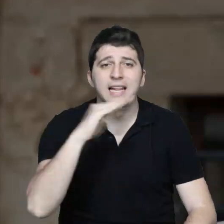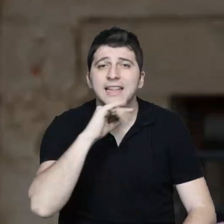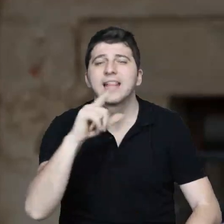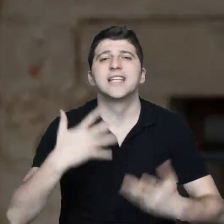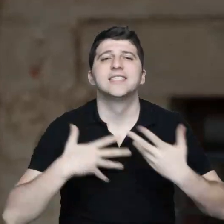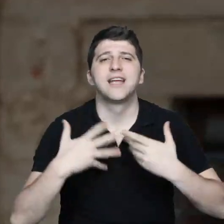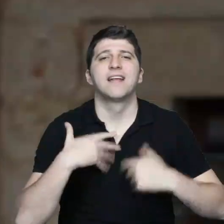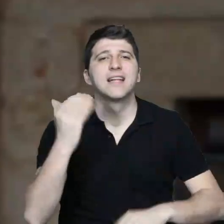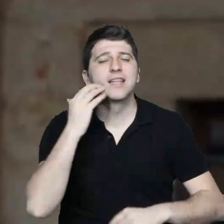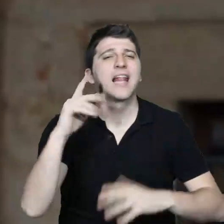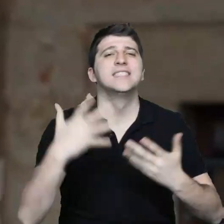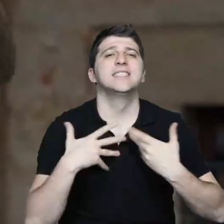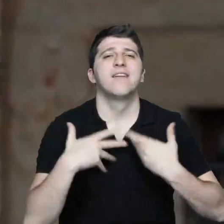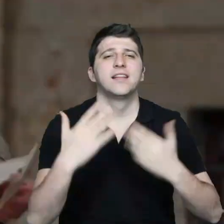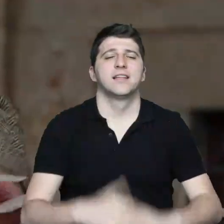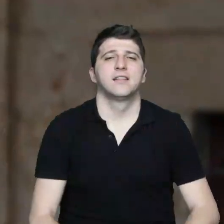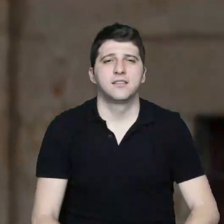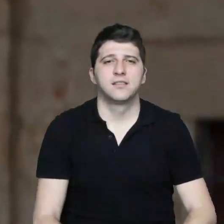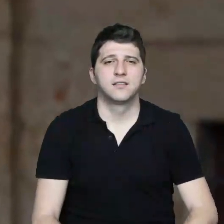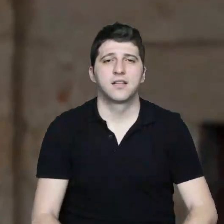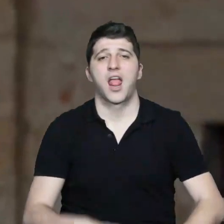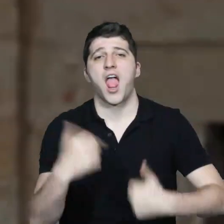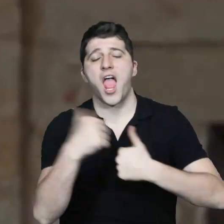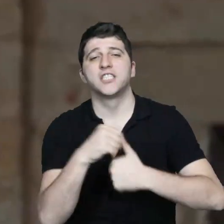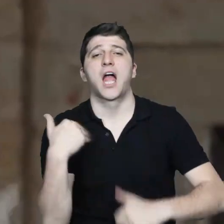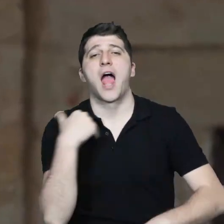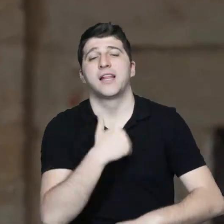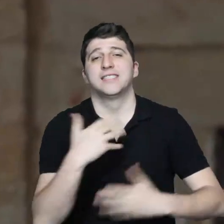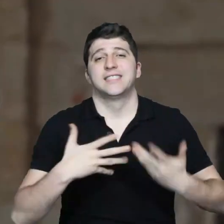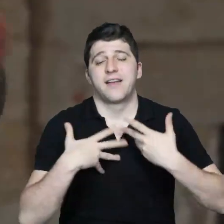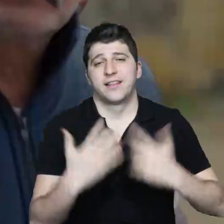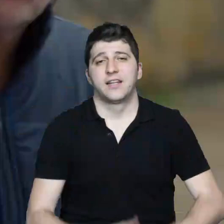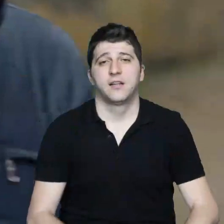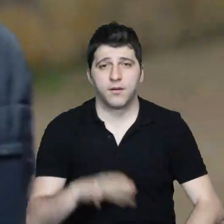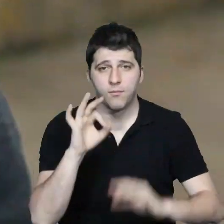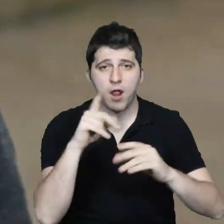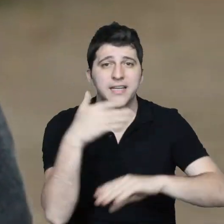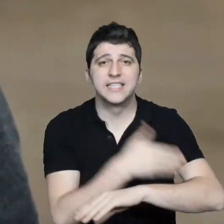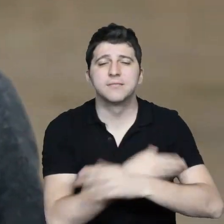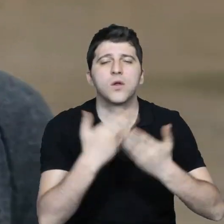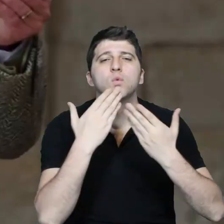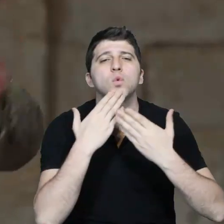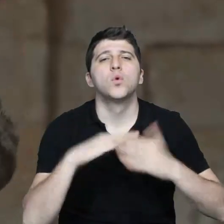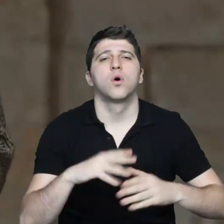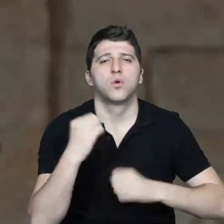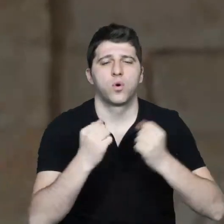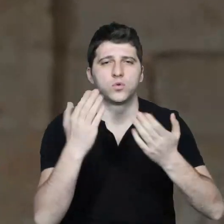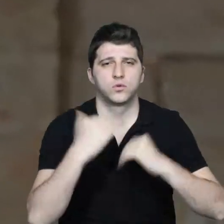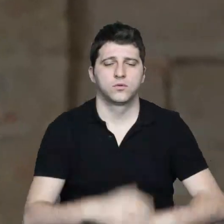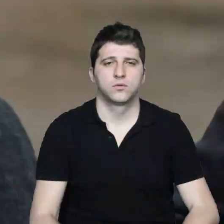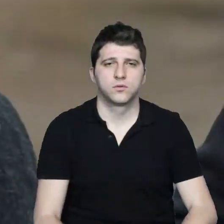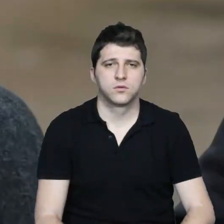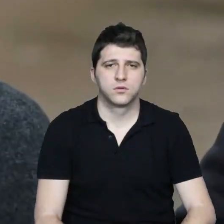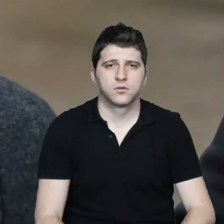sevindir, neneni sevindir, kayınvalideni sevindir. Böyle bir hizmet gelmemiştir, koş vatan.